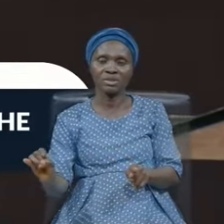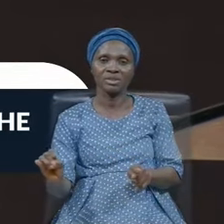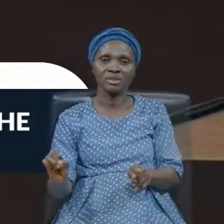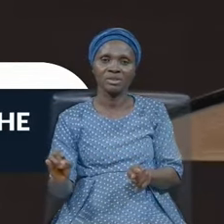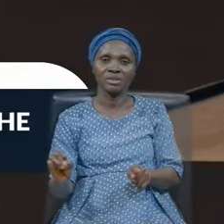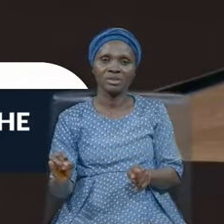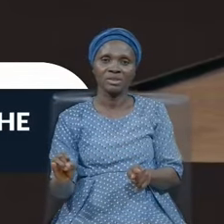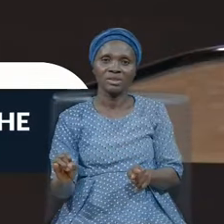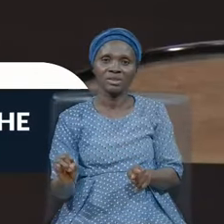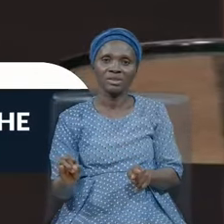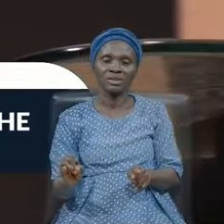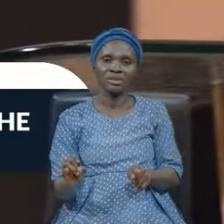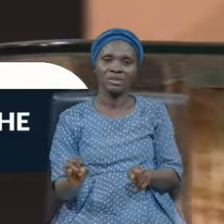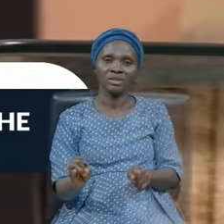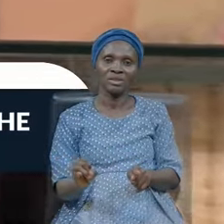foi.